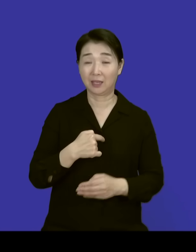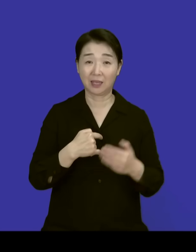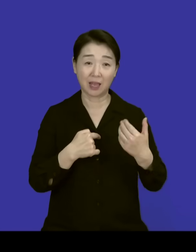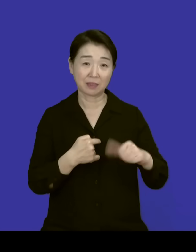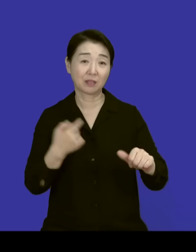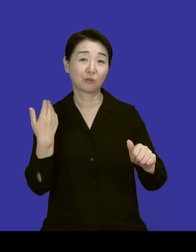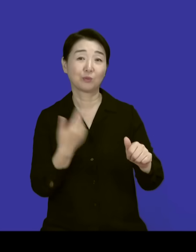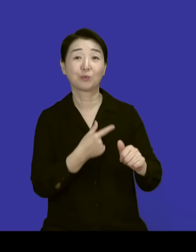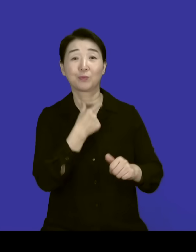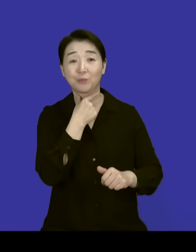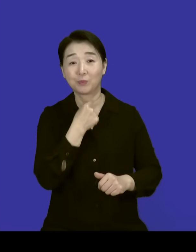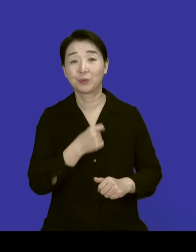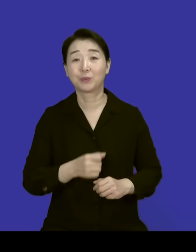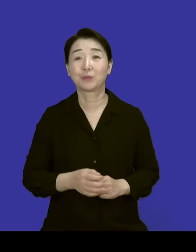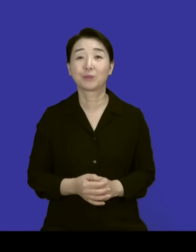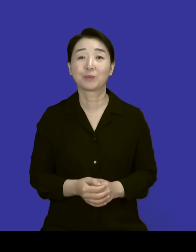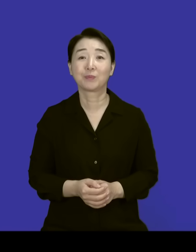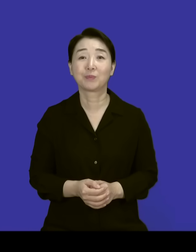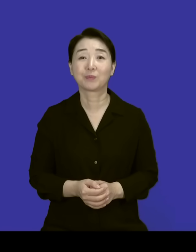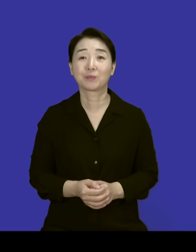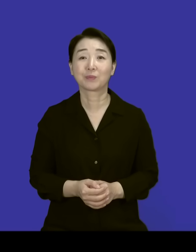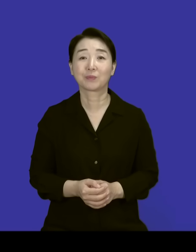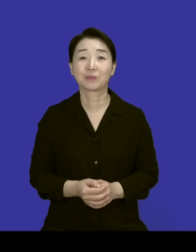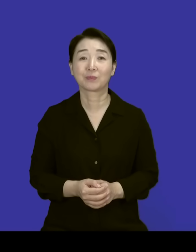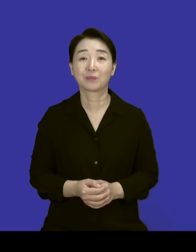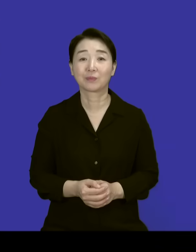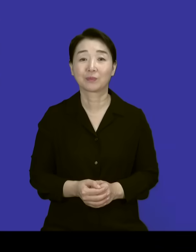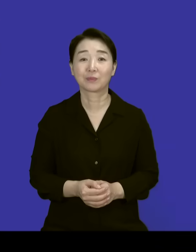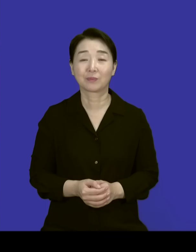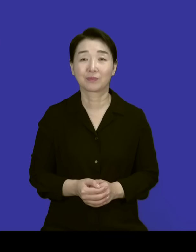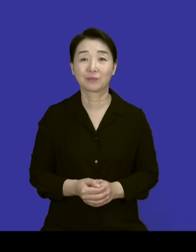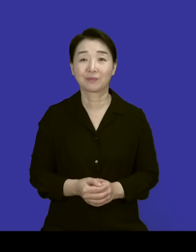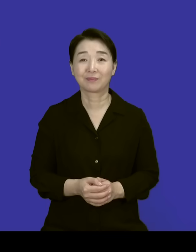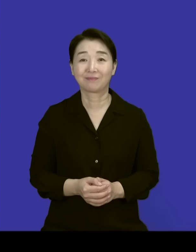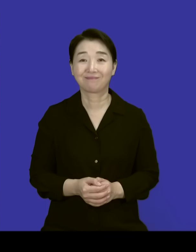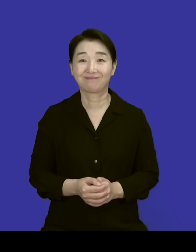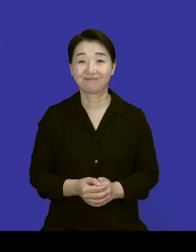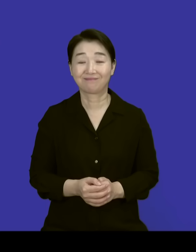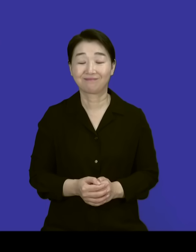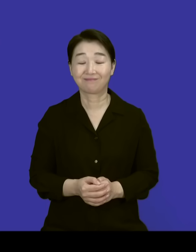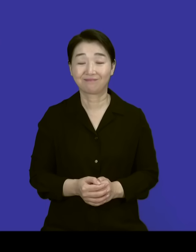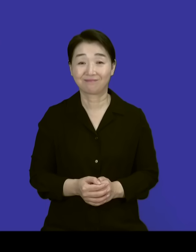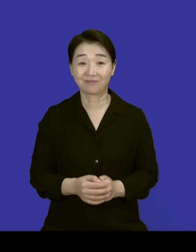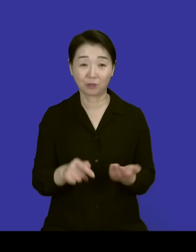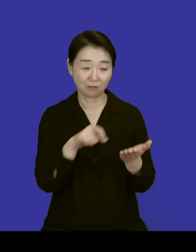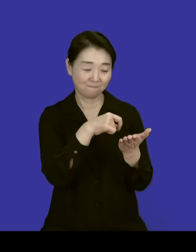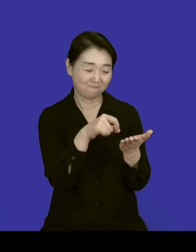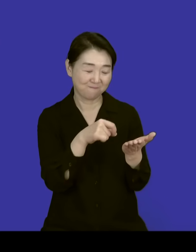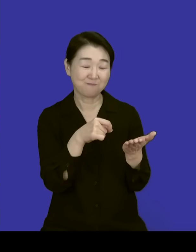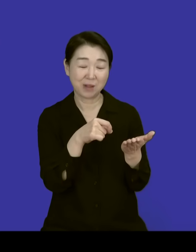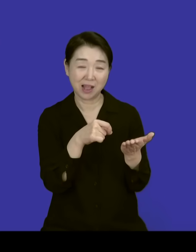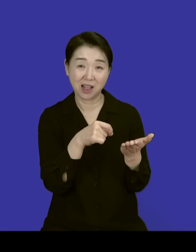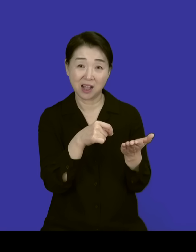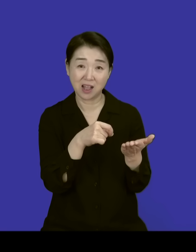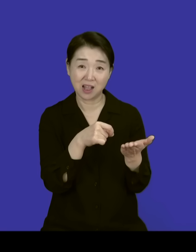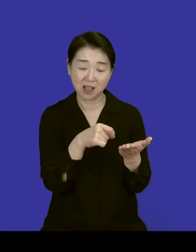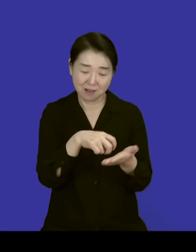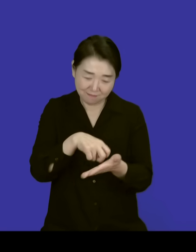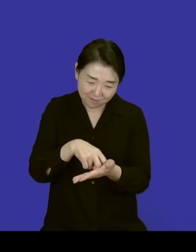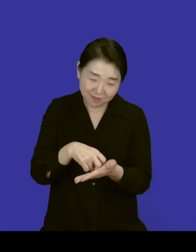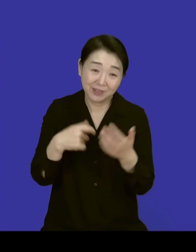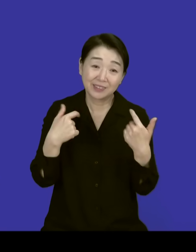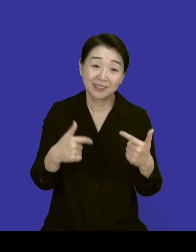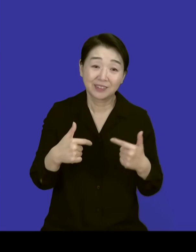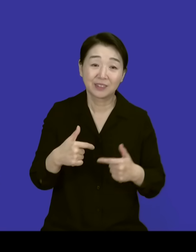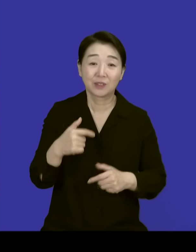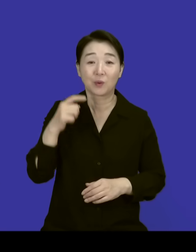주고 싶어서. 그래요. 네. 아 이렇게 또 이제 노트까지 적으시면서 진짜 바짝 엎드려 계셨는데 그러다 이제 롤링